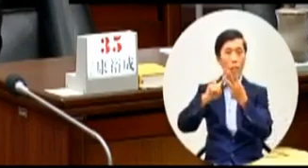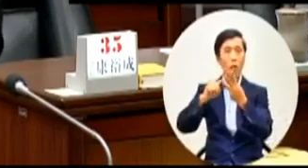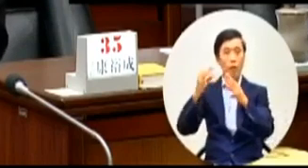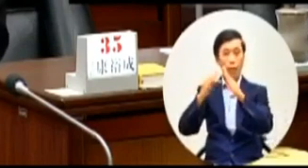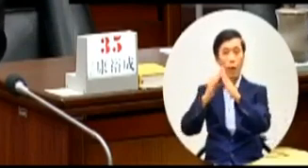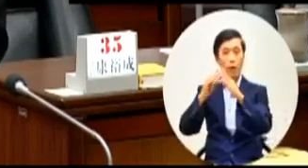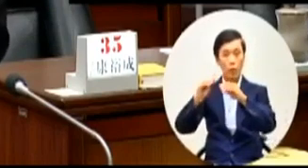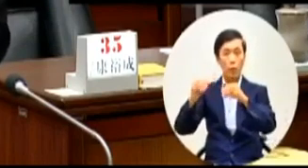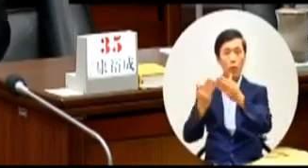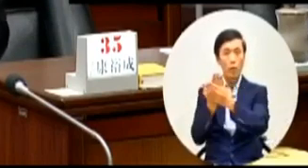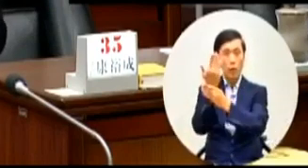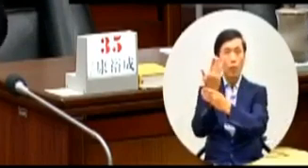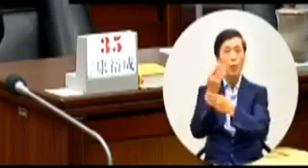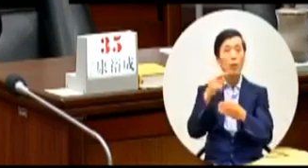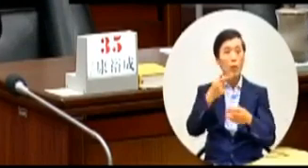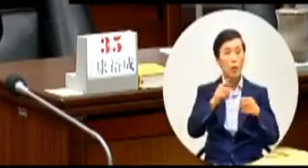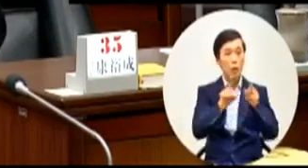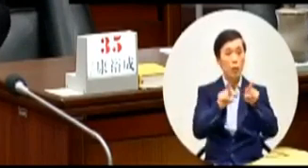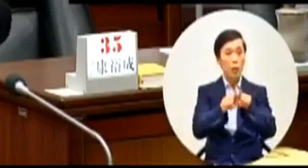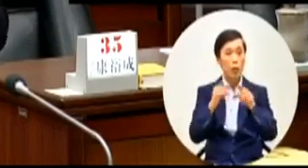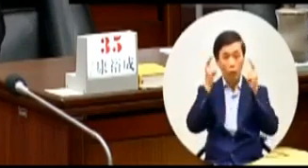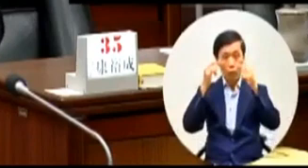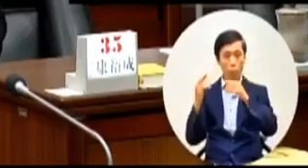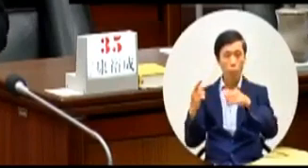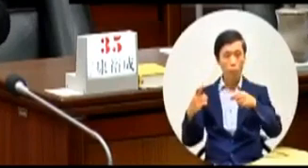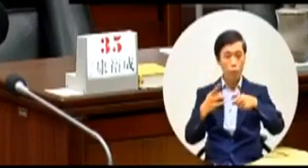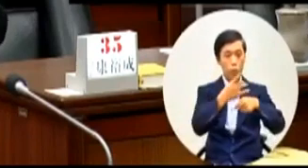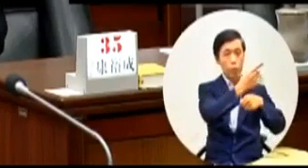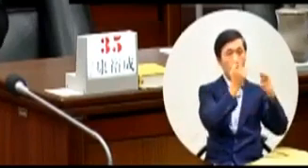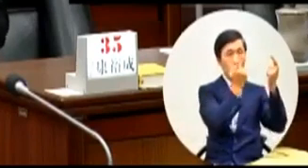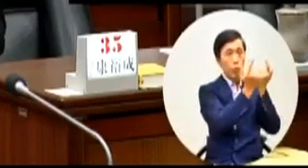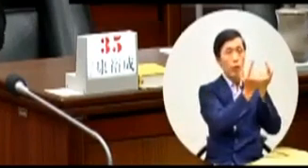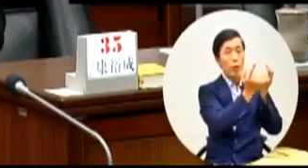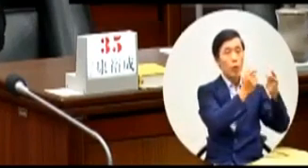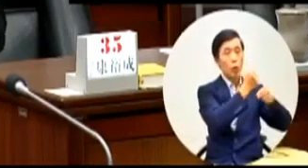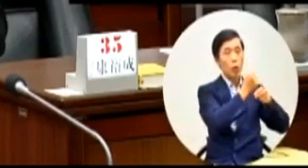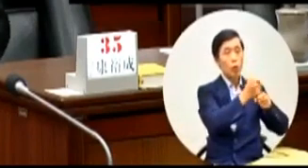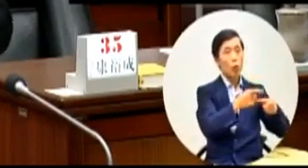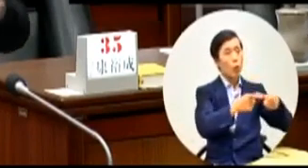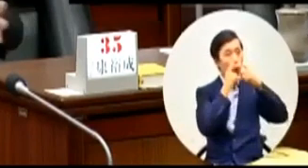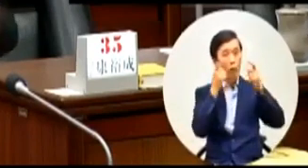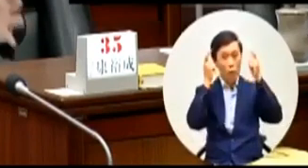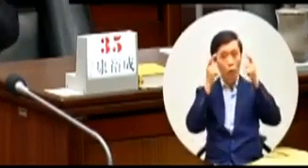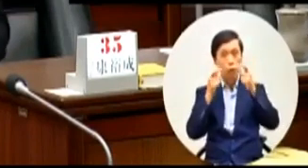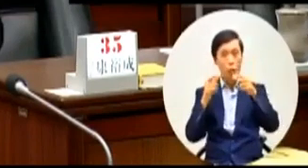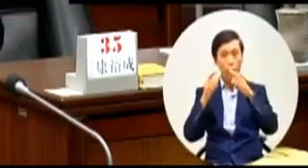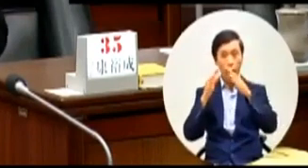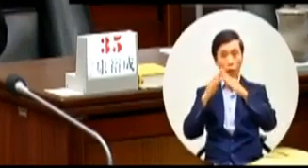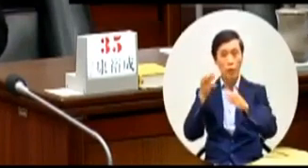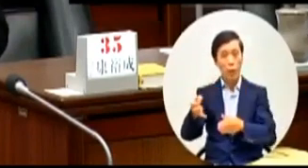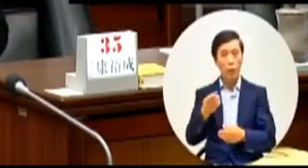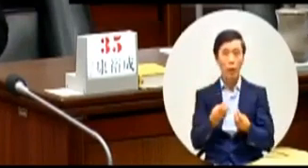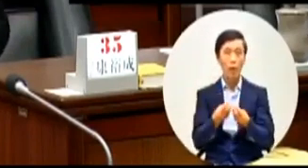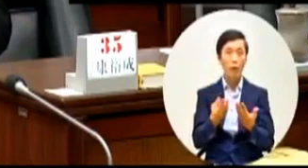如何回到高雄来生活自产请教韩市长你有没有具体的做法如果这个当然这个理想我们